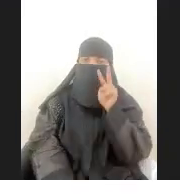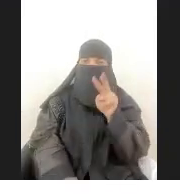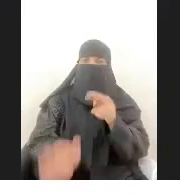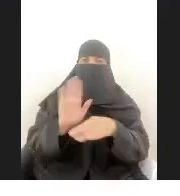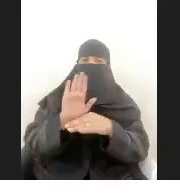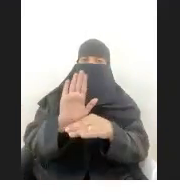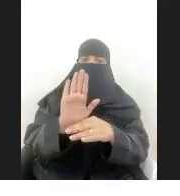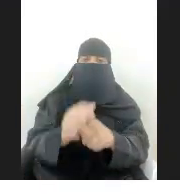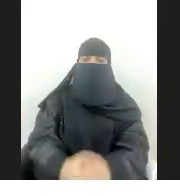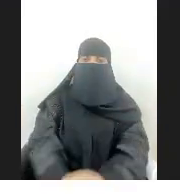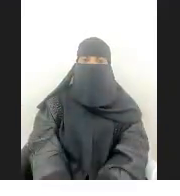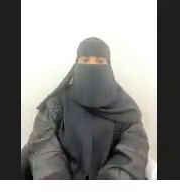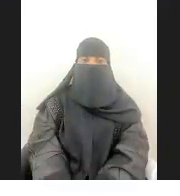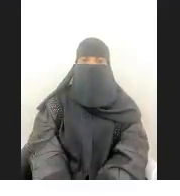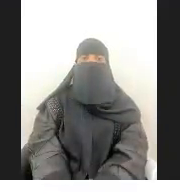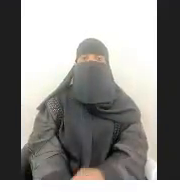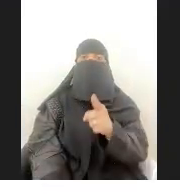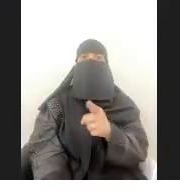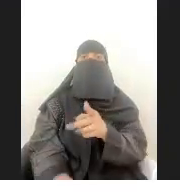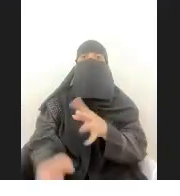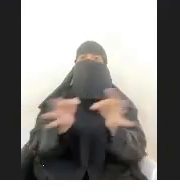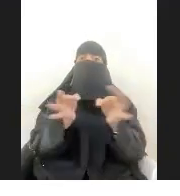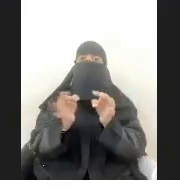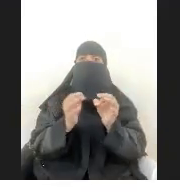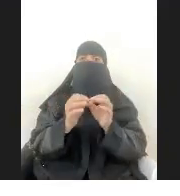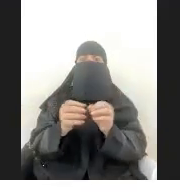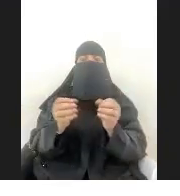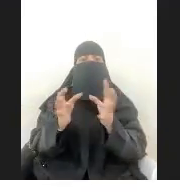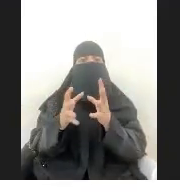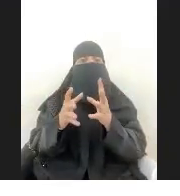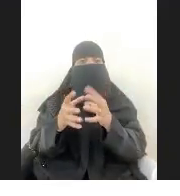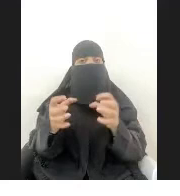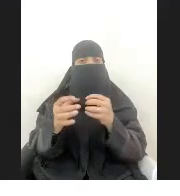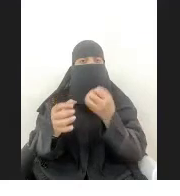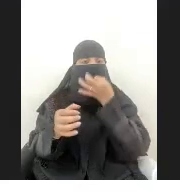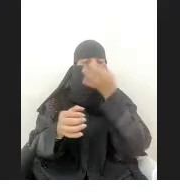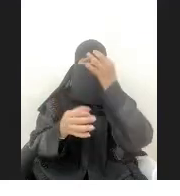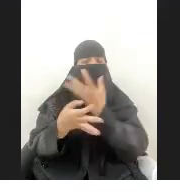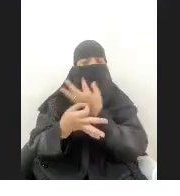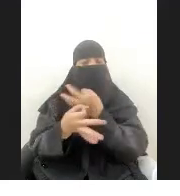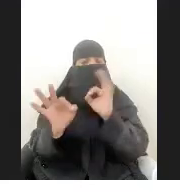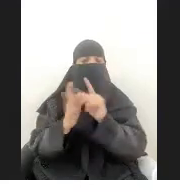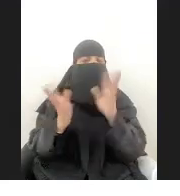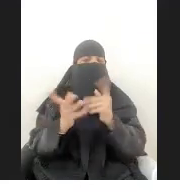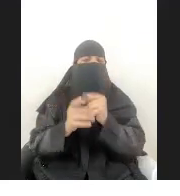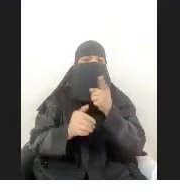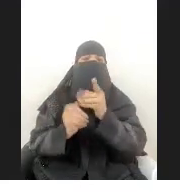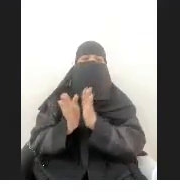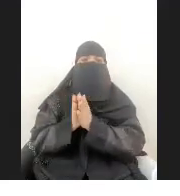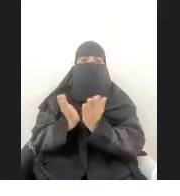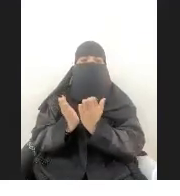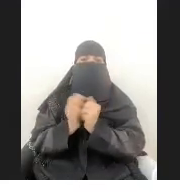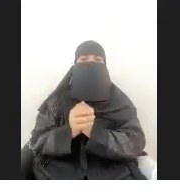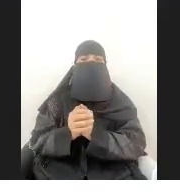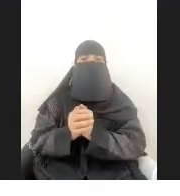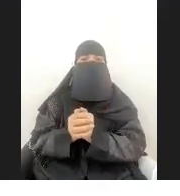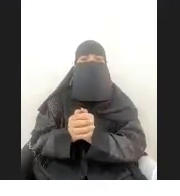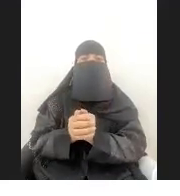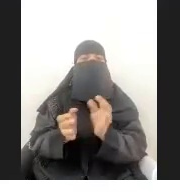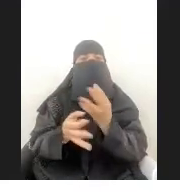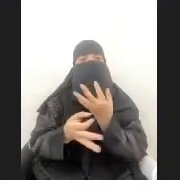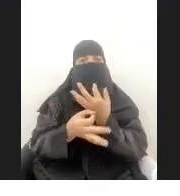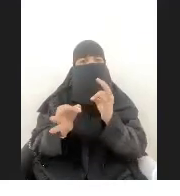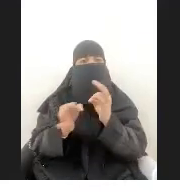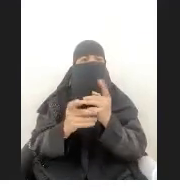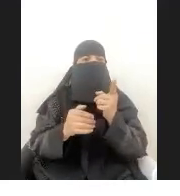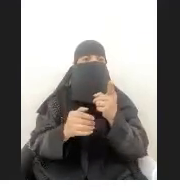إيش المادة، وصف عام للمادة، نحط أهداف الوحدة. تاني كثير من أهداف الوحدات بتجينا من الوزارة